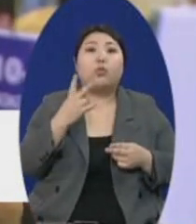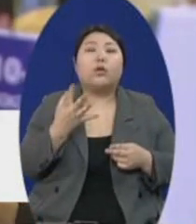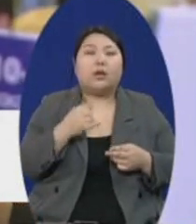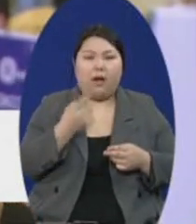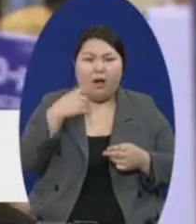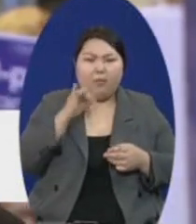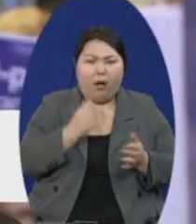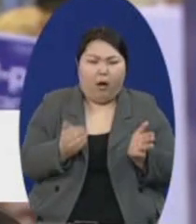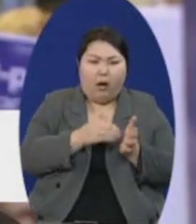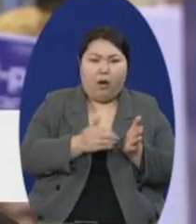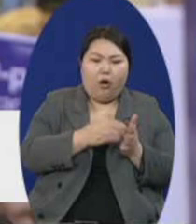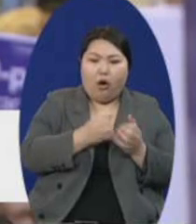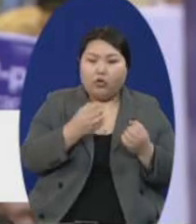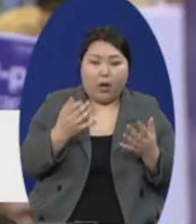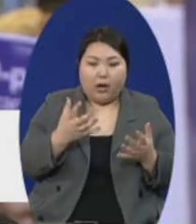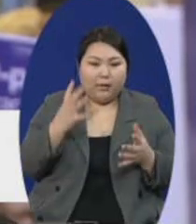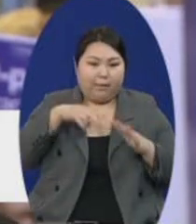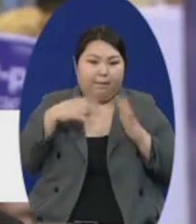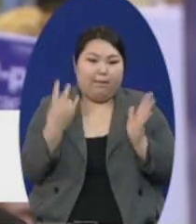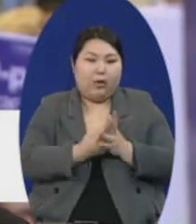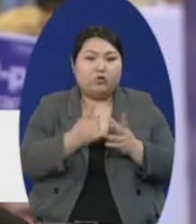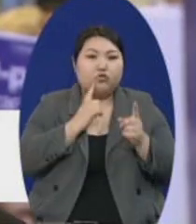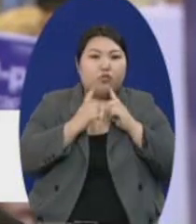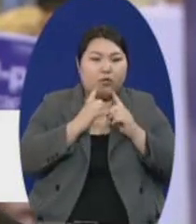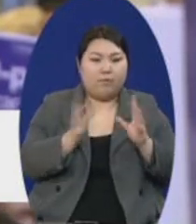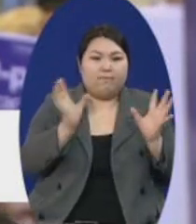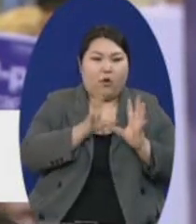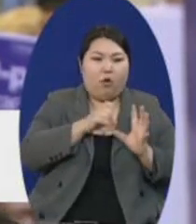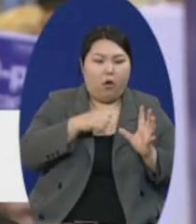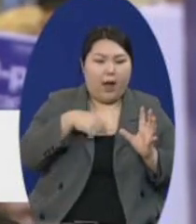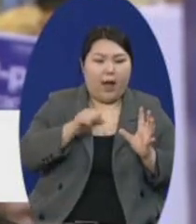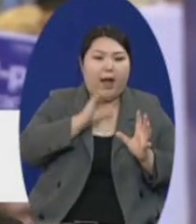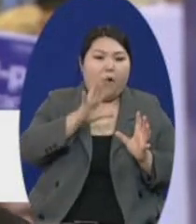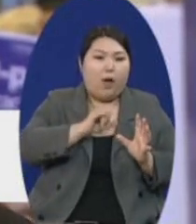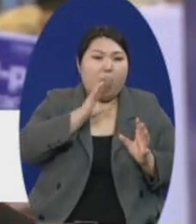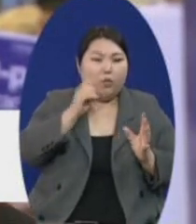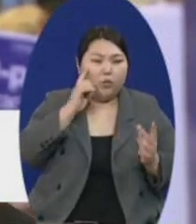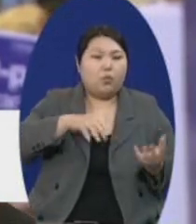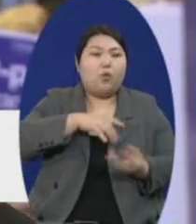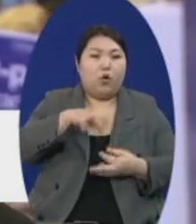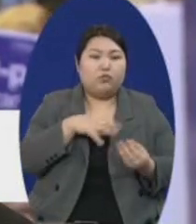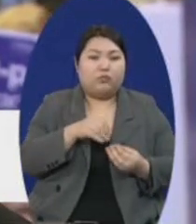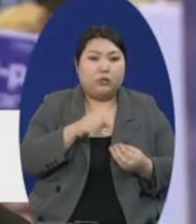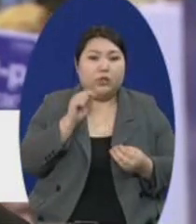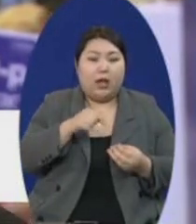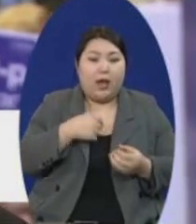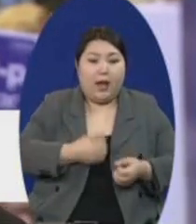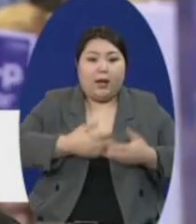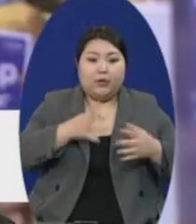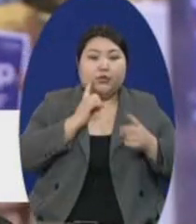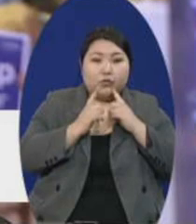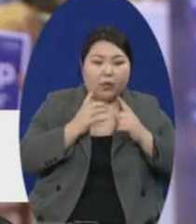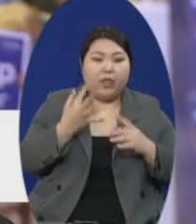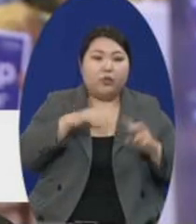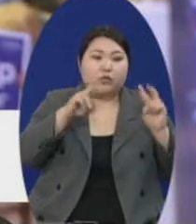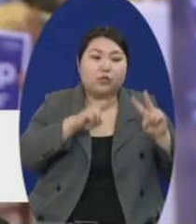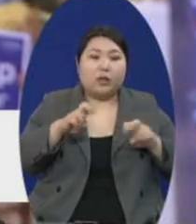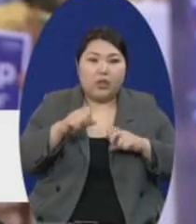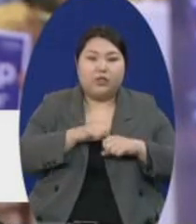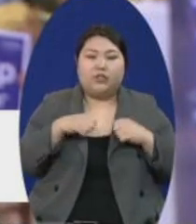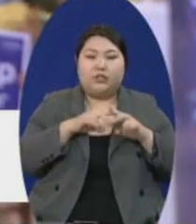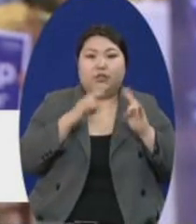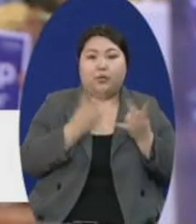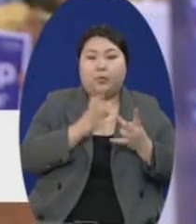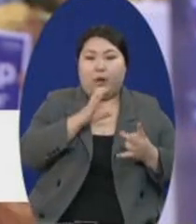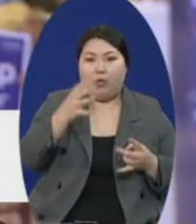тохиолдолд гарсан санал гарсан. Тэгэхэд зүйлдэх зүйлүүрээ асуултаа басталсан. Эндээс гарч байгаа зүйл нь хэдэн судлаачдын иргэний нийгмийн байгууллагын